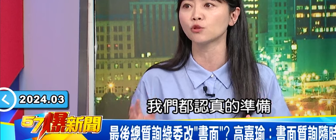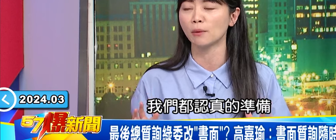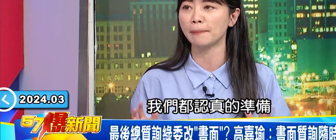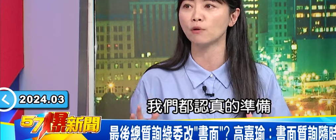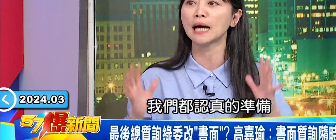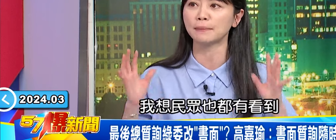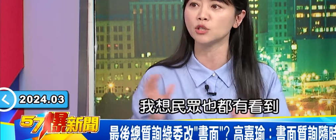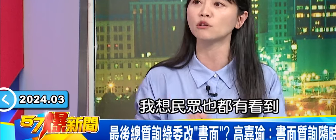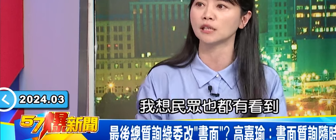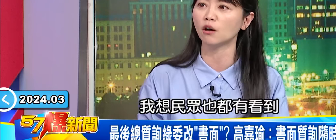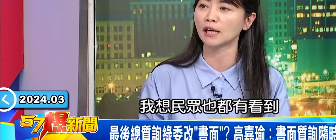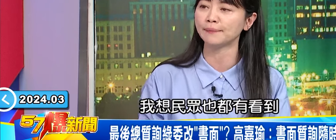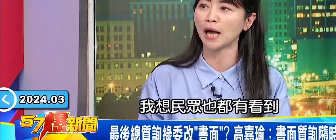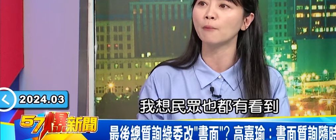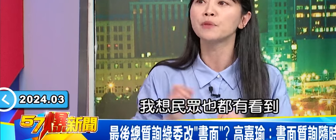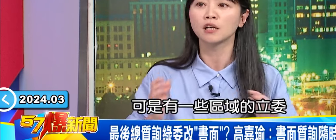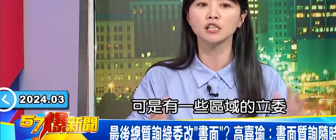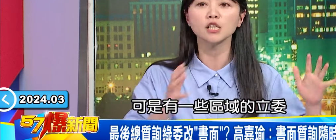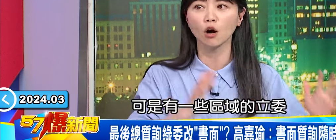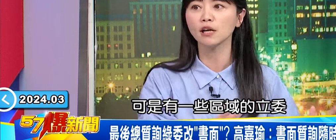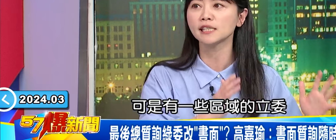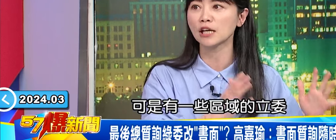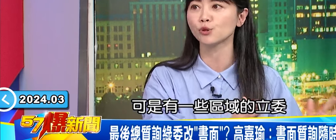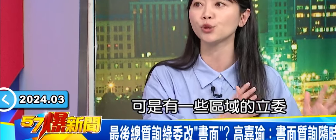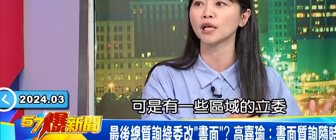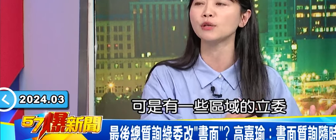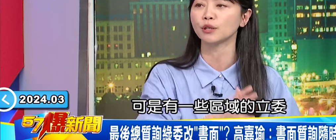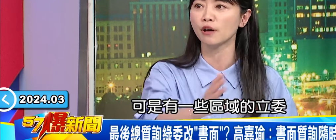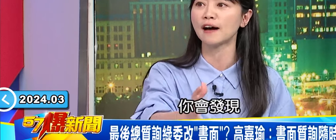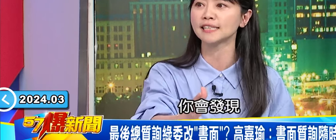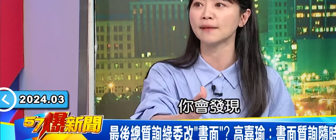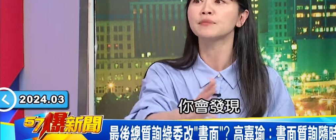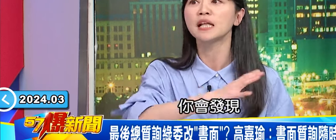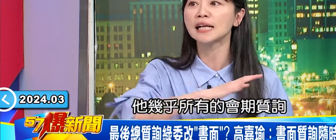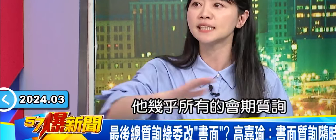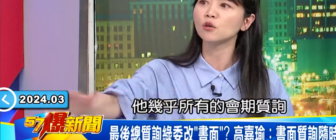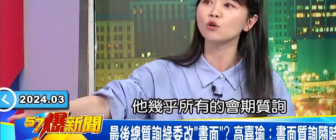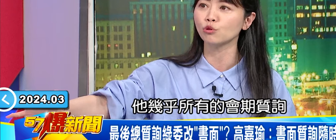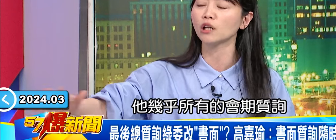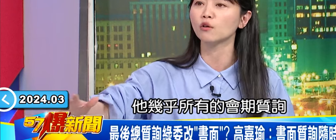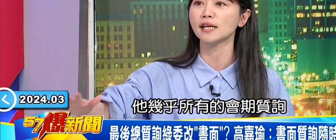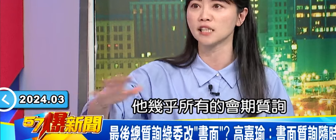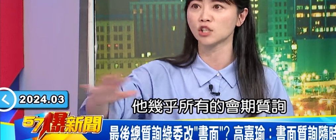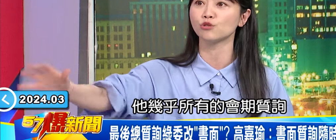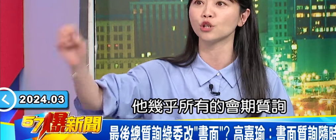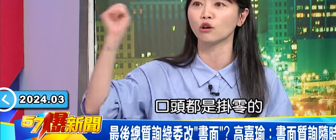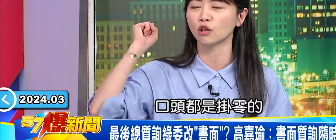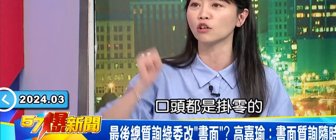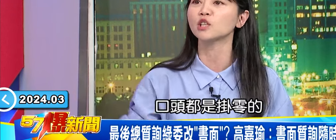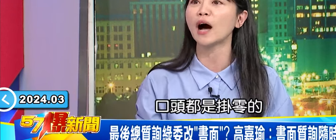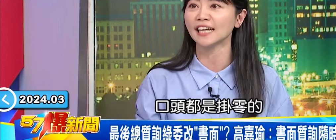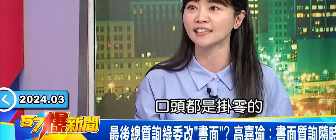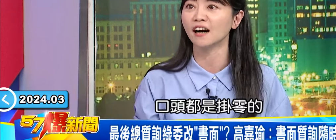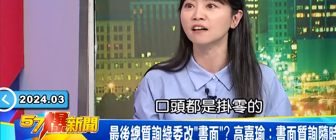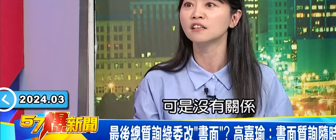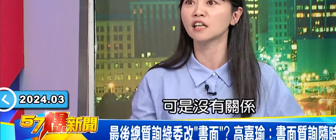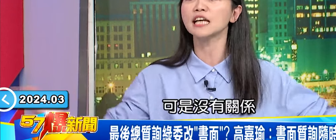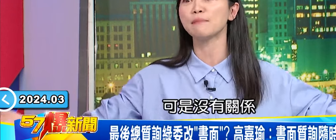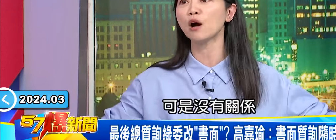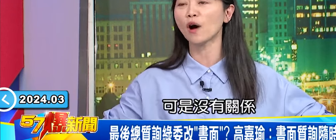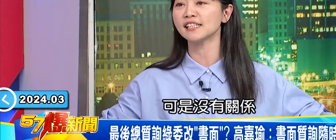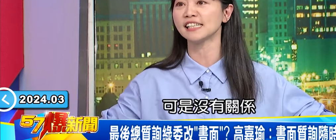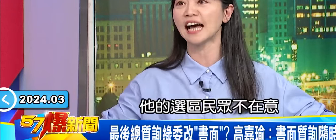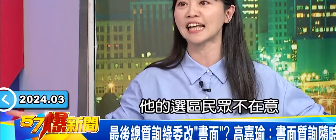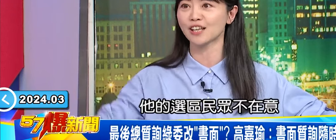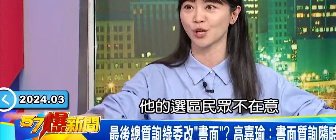们都认真的准备，我想民众也都有看到。可是有一些区域的立委，你会发现他几乎所有的会期质询口头都是挂零的，可